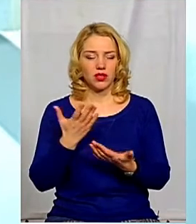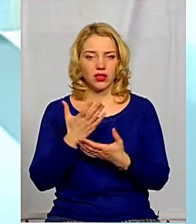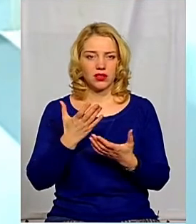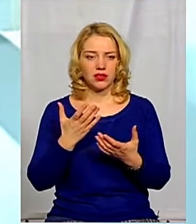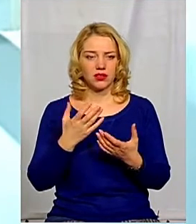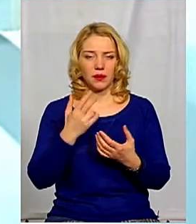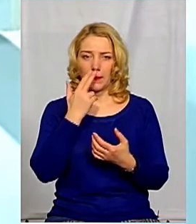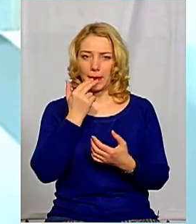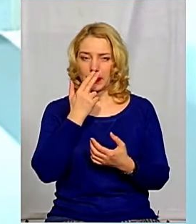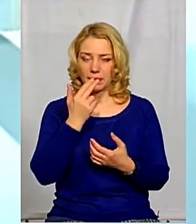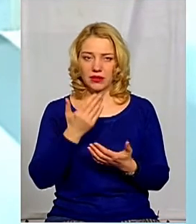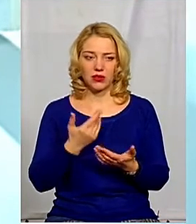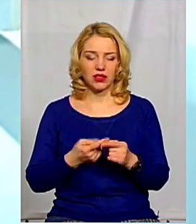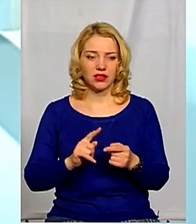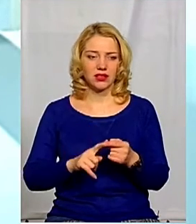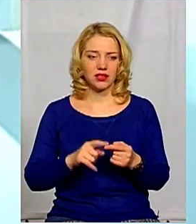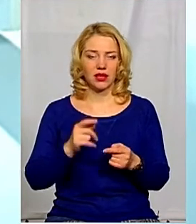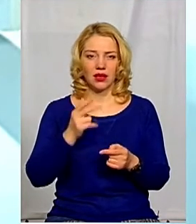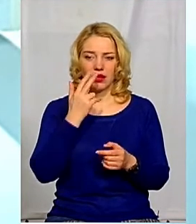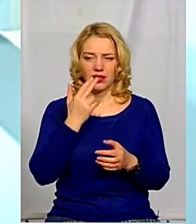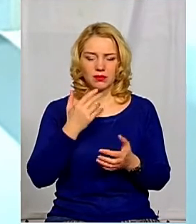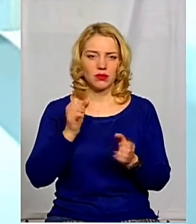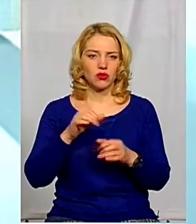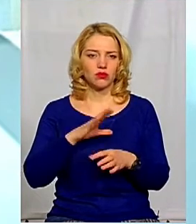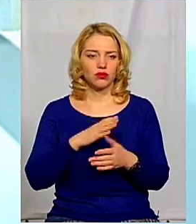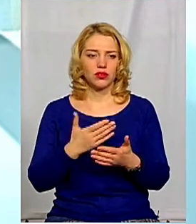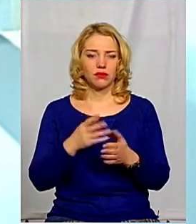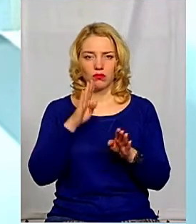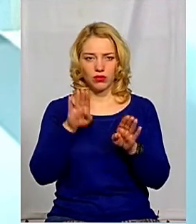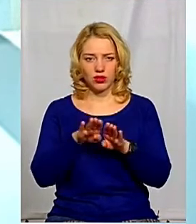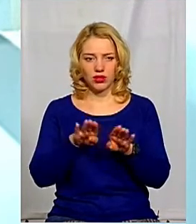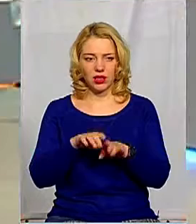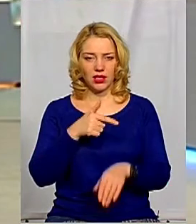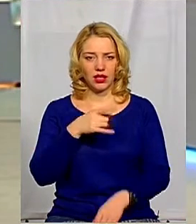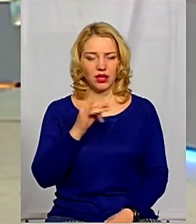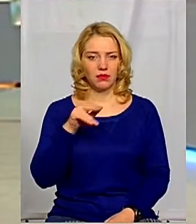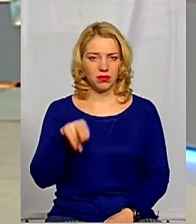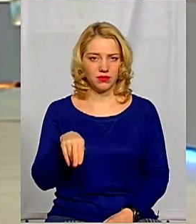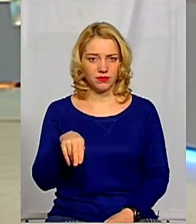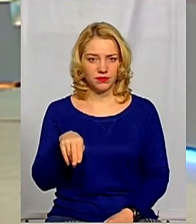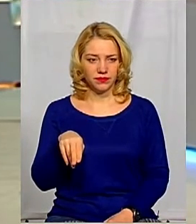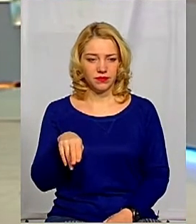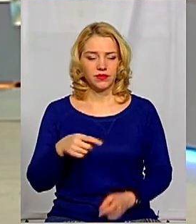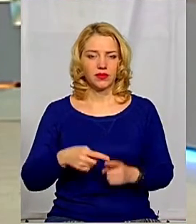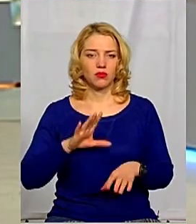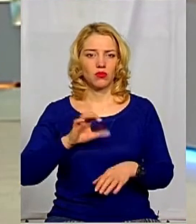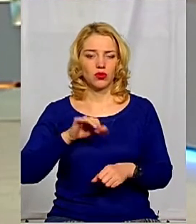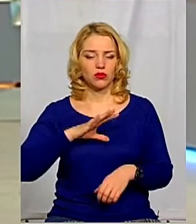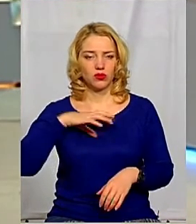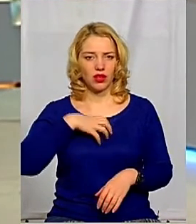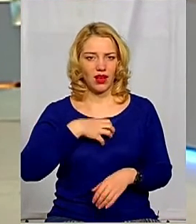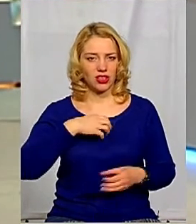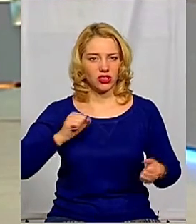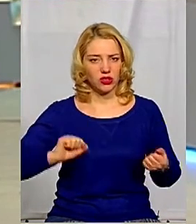якісь респіраторні прояви. Ці респіраторні прояви можуть бути подібні до грипу. Це може бути кашель,